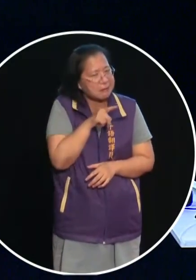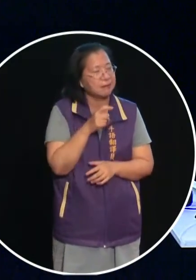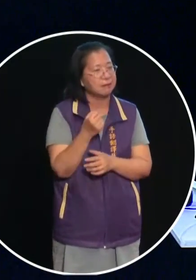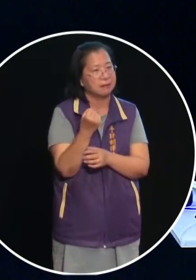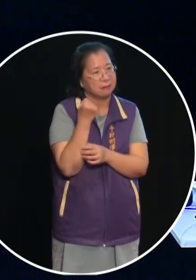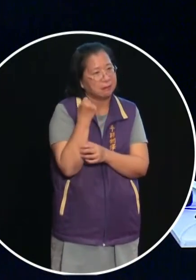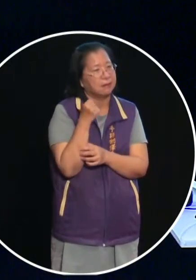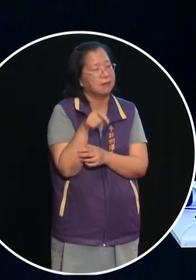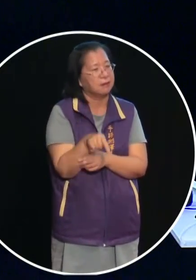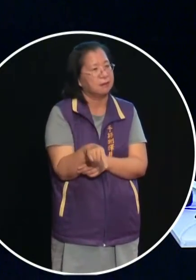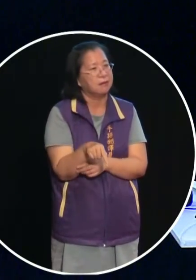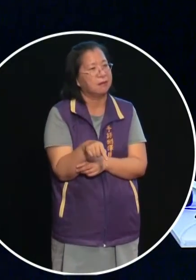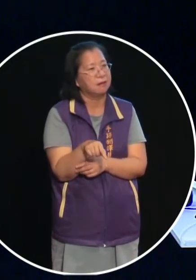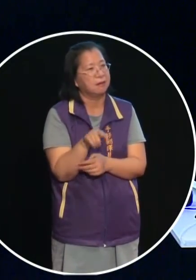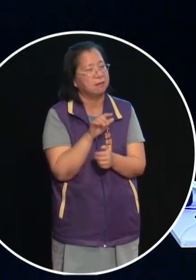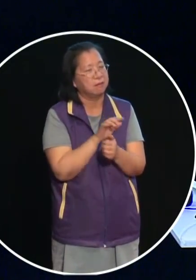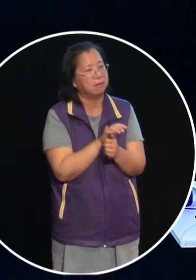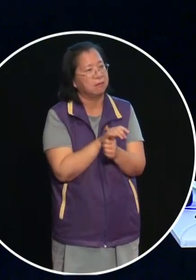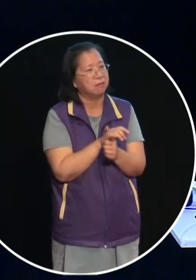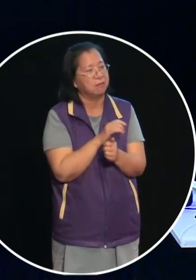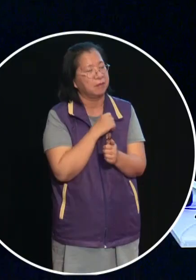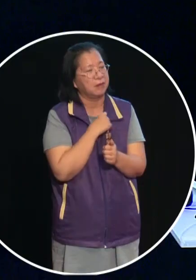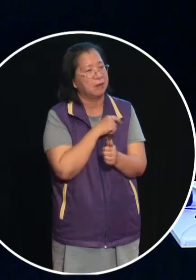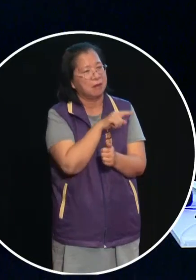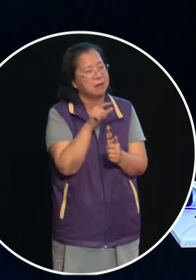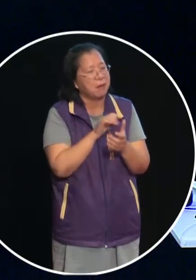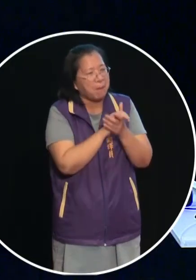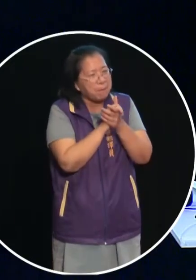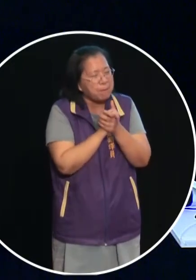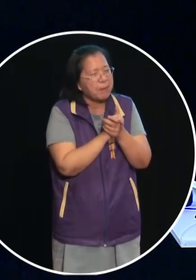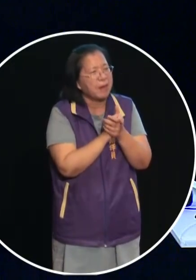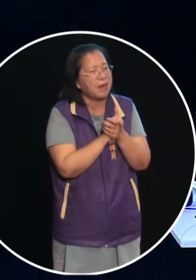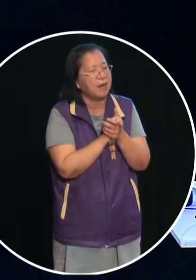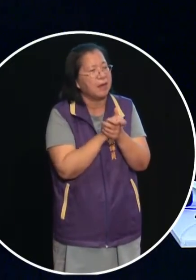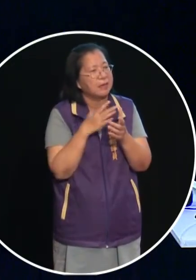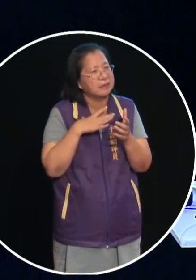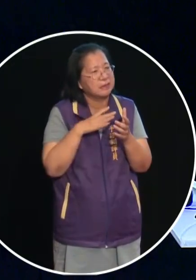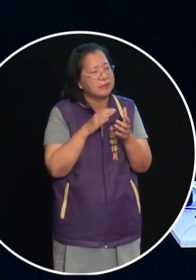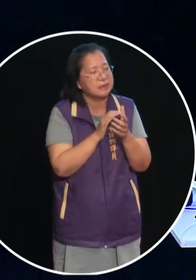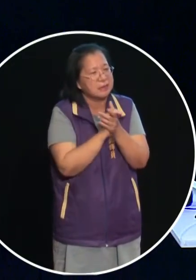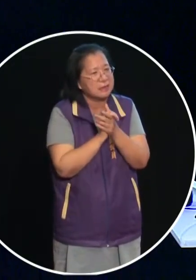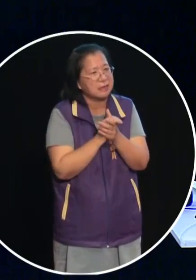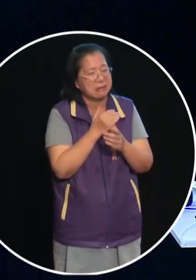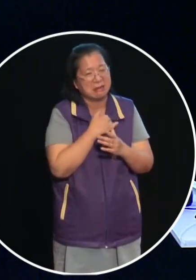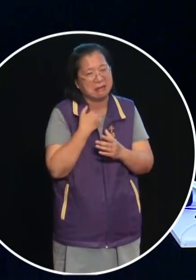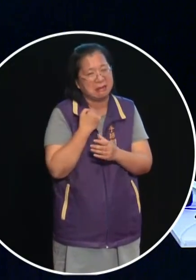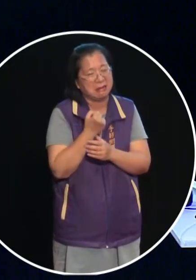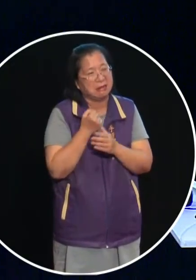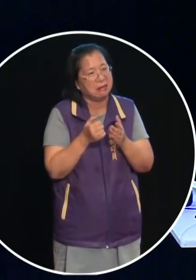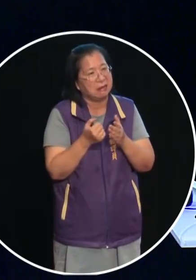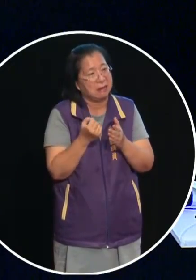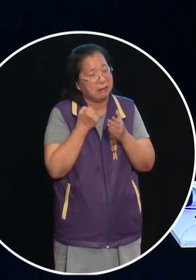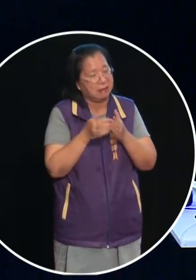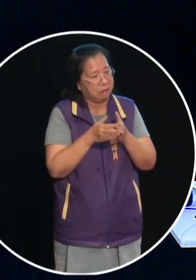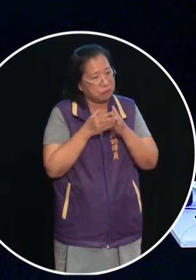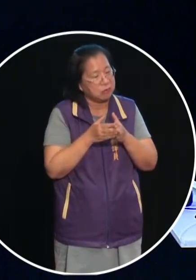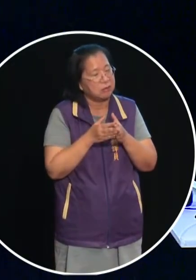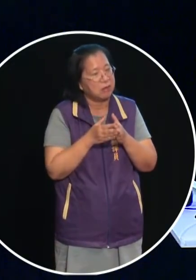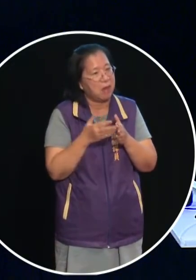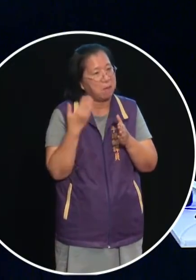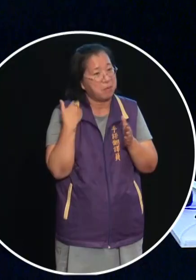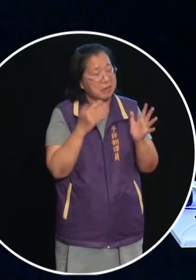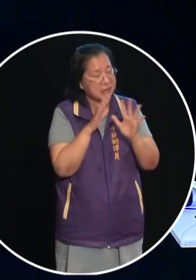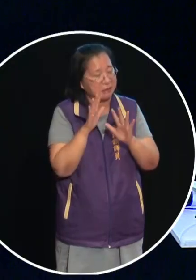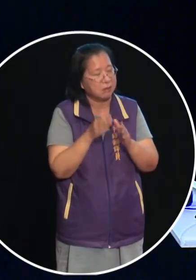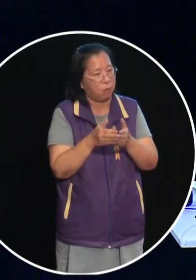来，第一个是需要资金，第二个是需要他们的一个人力。人力是什么？因为我觉得